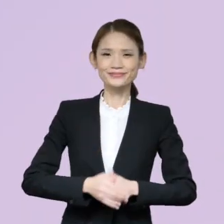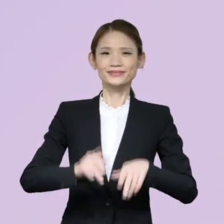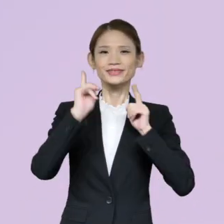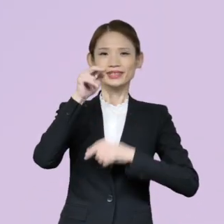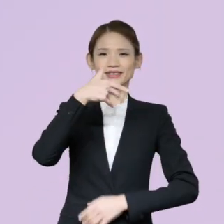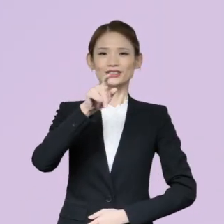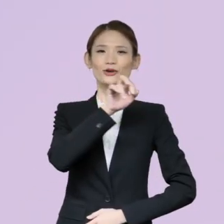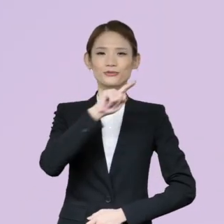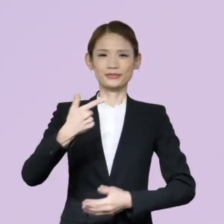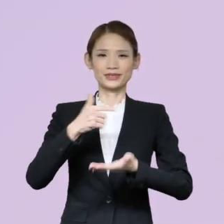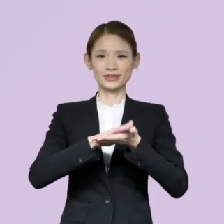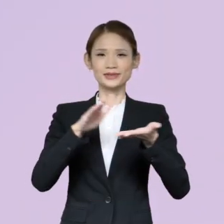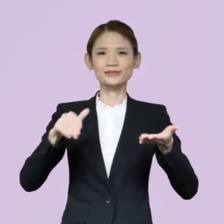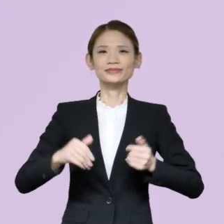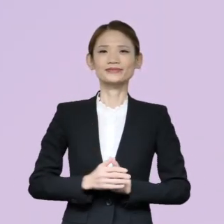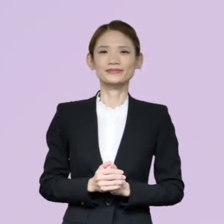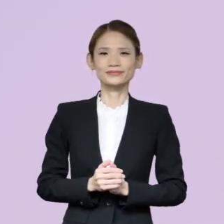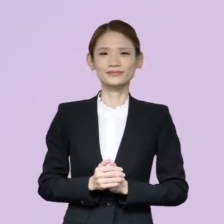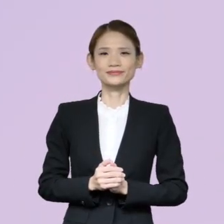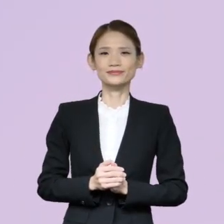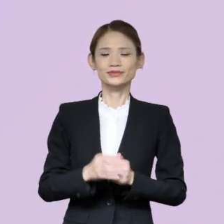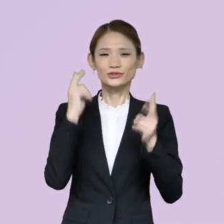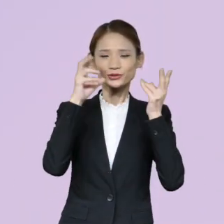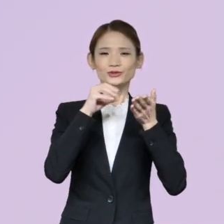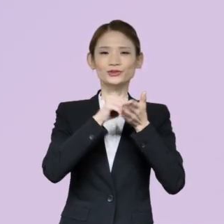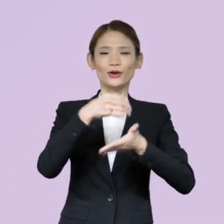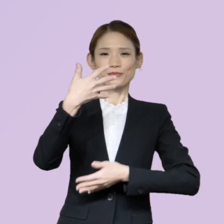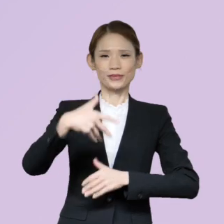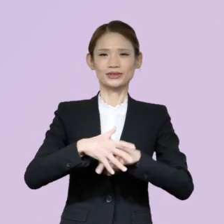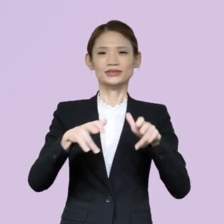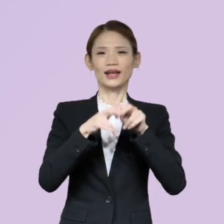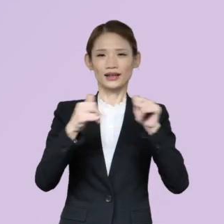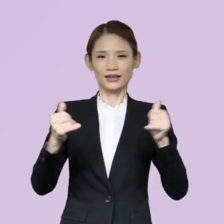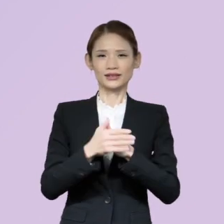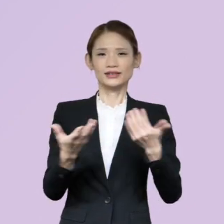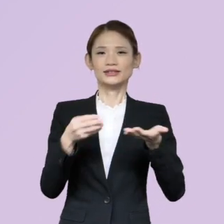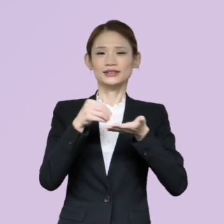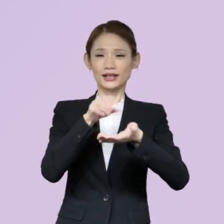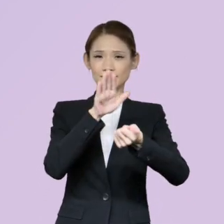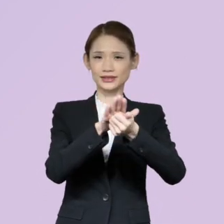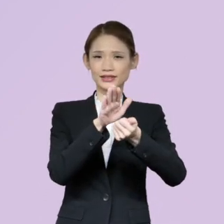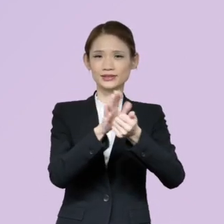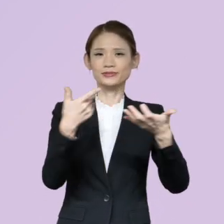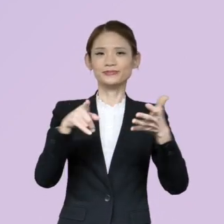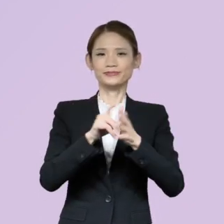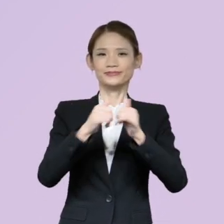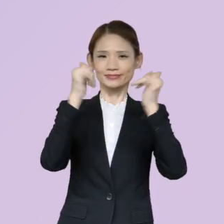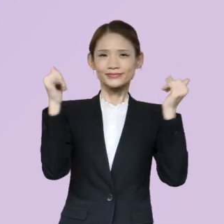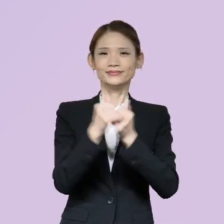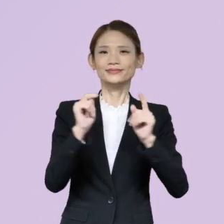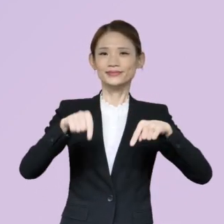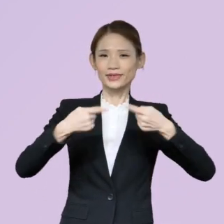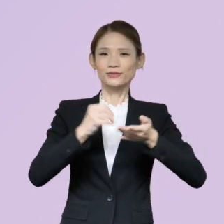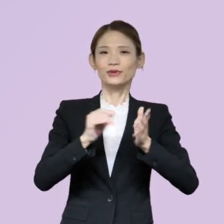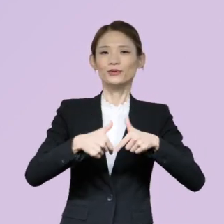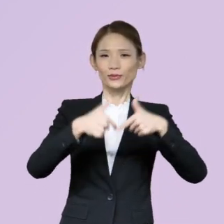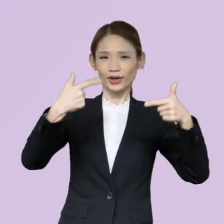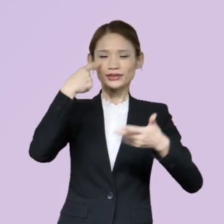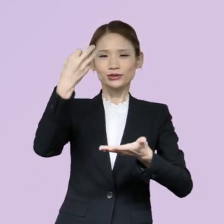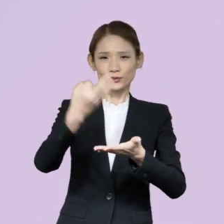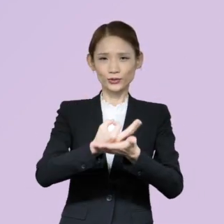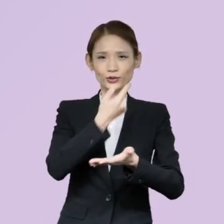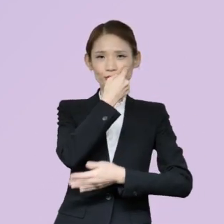안녕하세요. 아나운서 이정민입니다. 미취업 장애인에게 일자리 제공을 통한 사회 참여 확대 및 소득